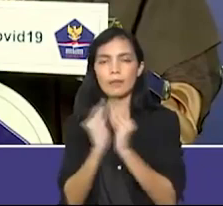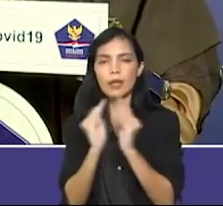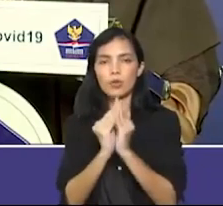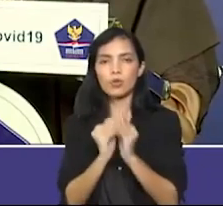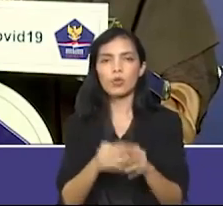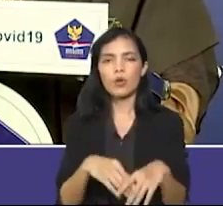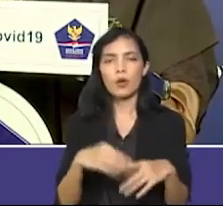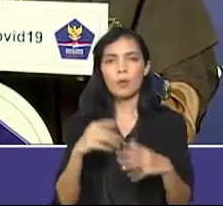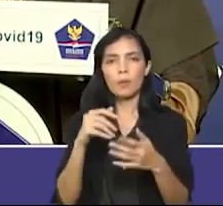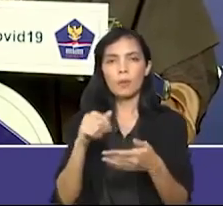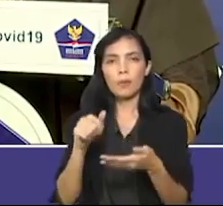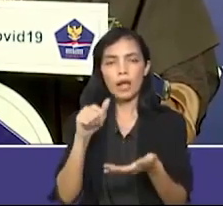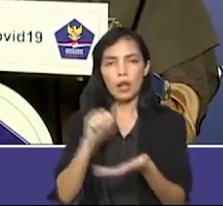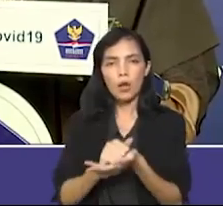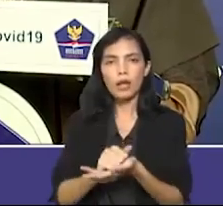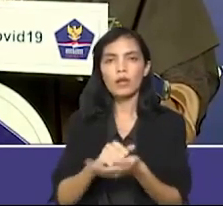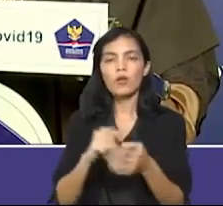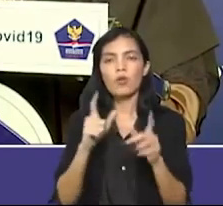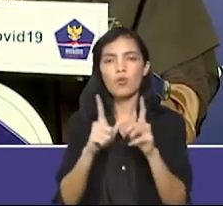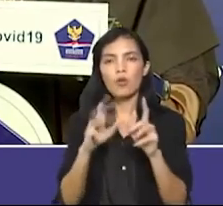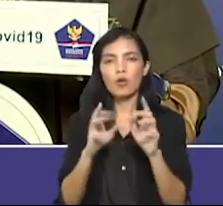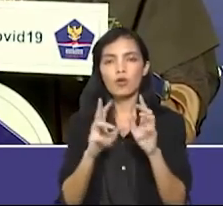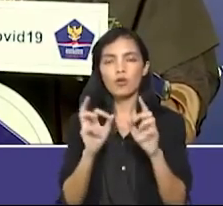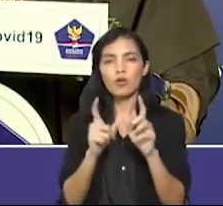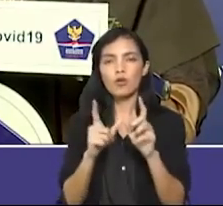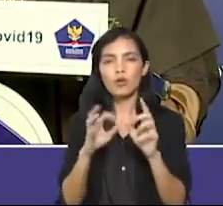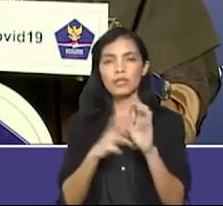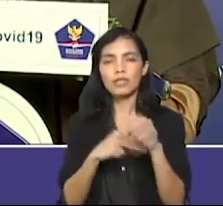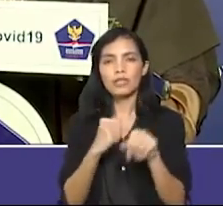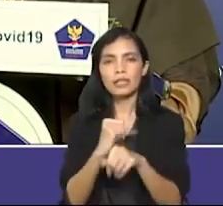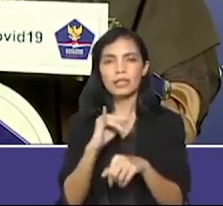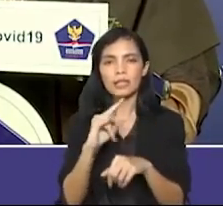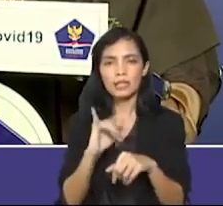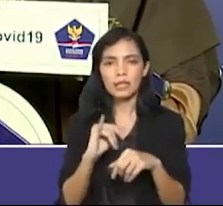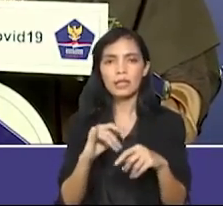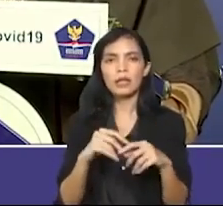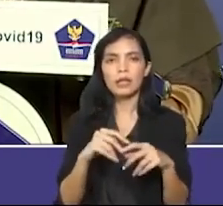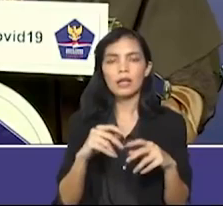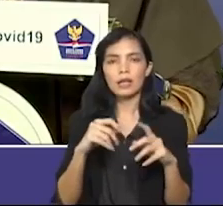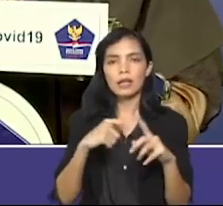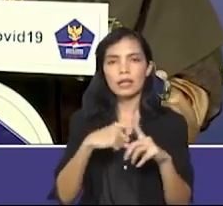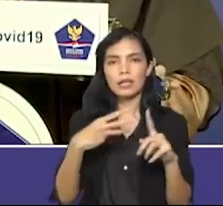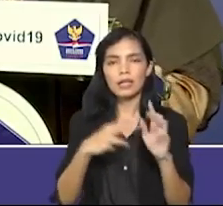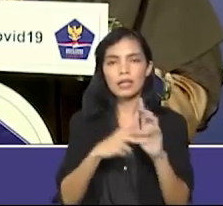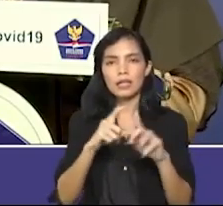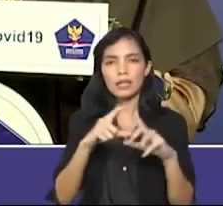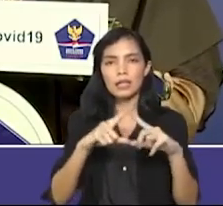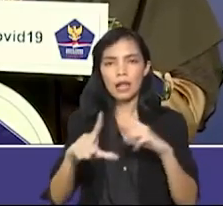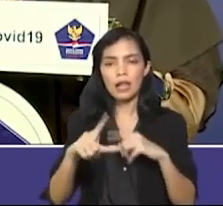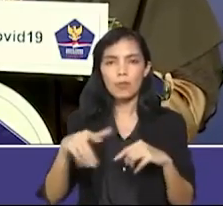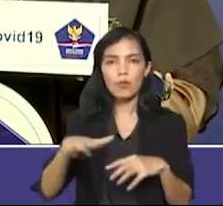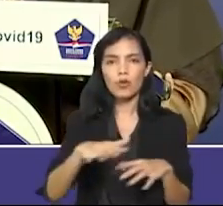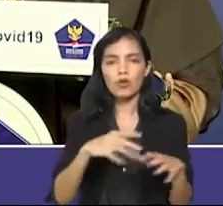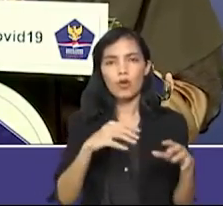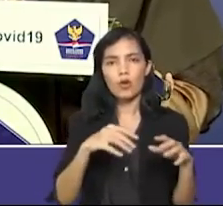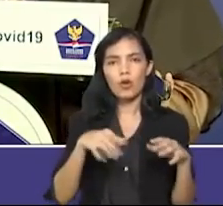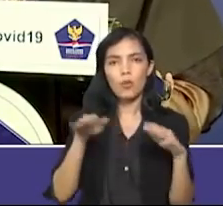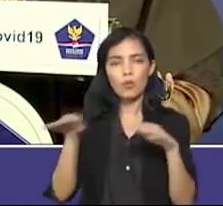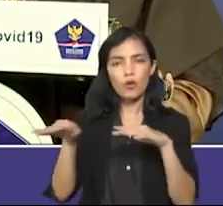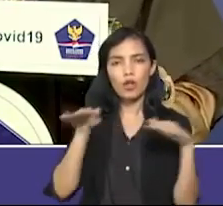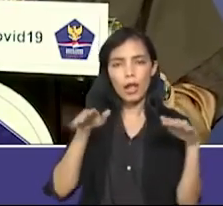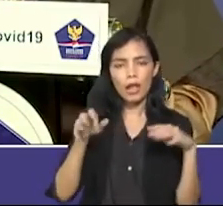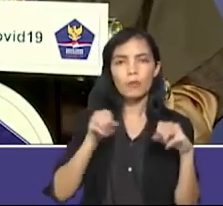Pekalongan Wonogiri Karanganyar Grobogan Kendal Pekalongan Boyolali Blora